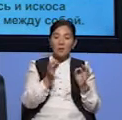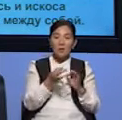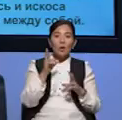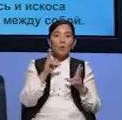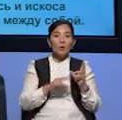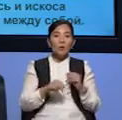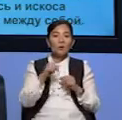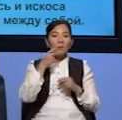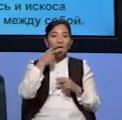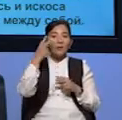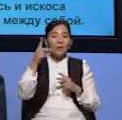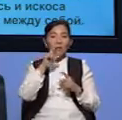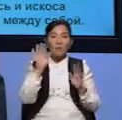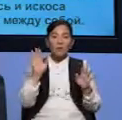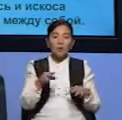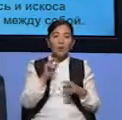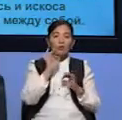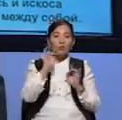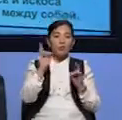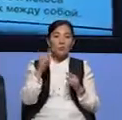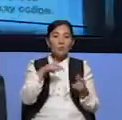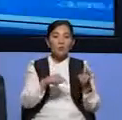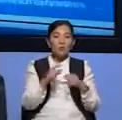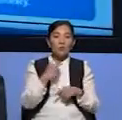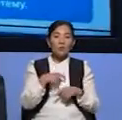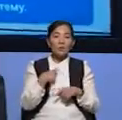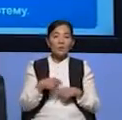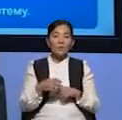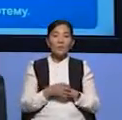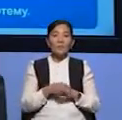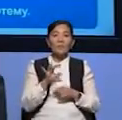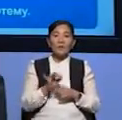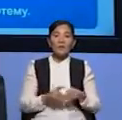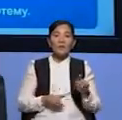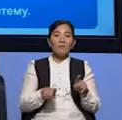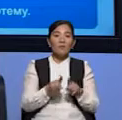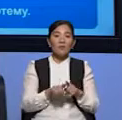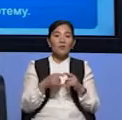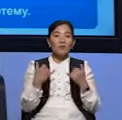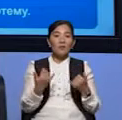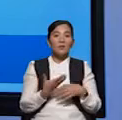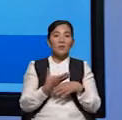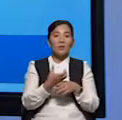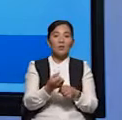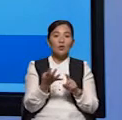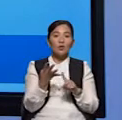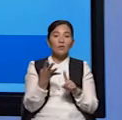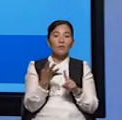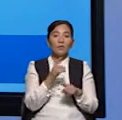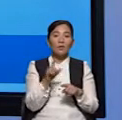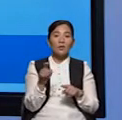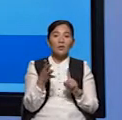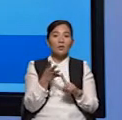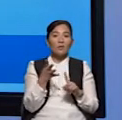искоса поглядывает на воробьев, чирикающих между собой. И давайте теперь сократим четвертый